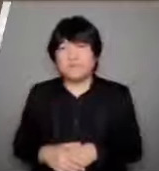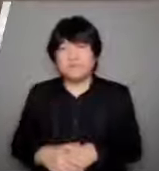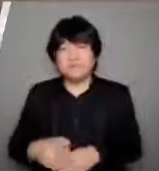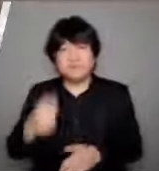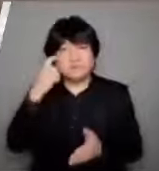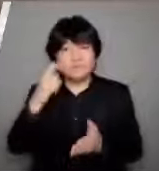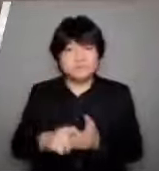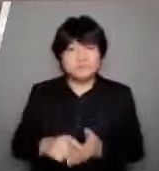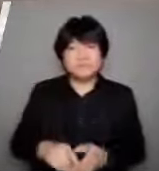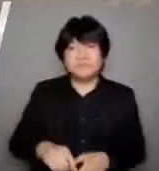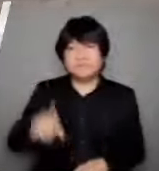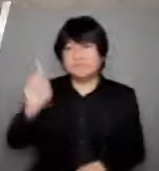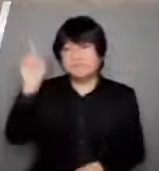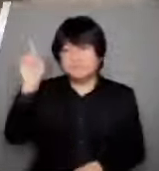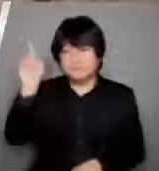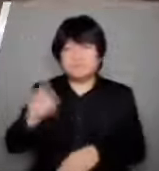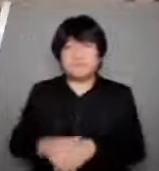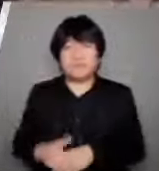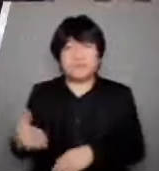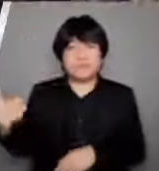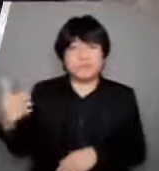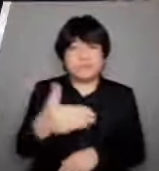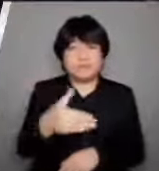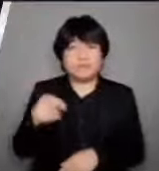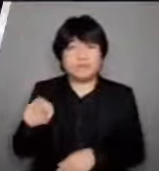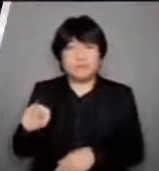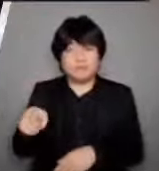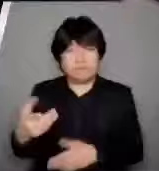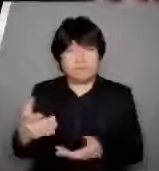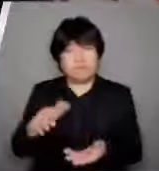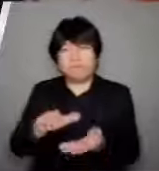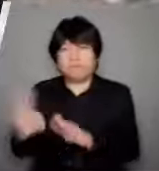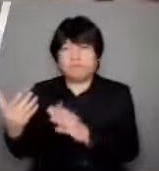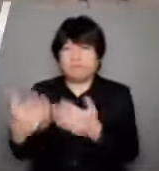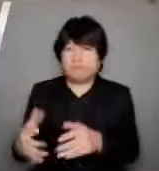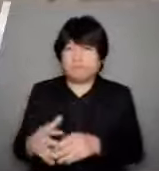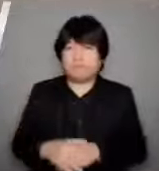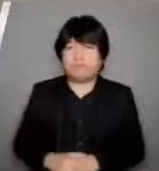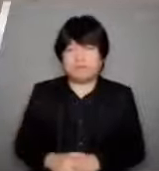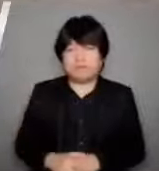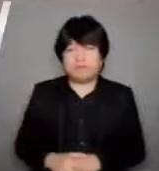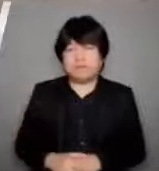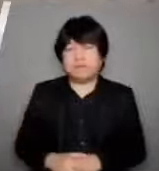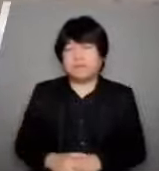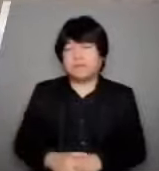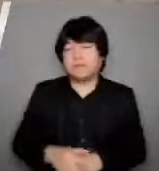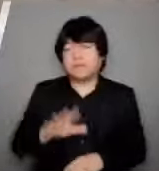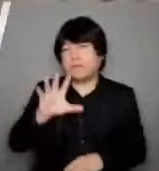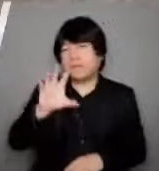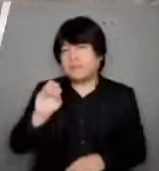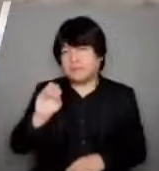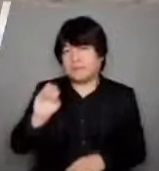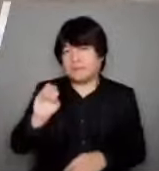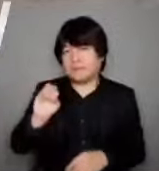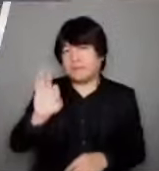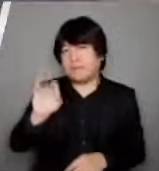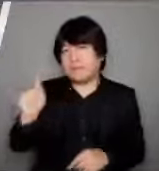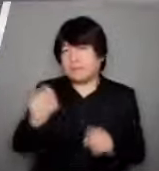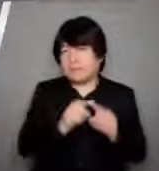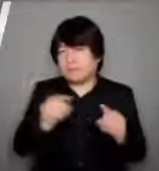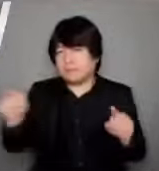sa Agricultural Office ng Bayan. May haba raw ito na mahigit 15 talampakan at may bigat na mahigit 1 tonelada. Hindi